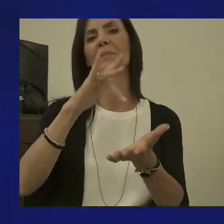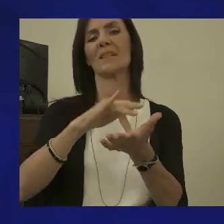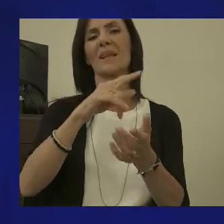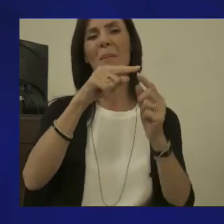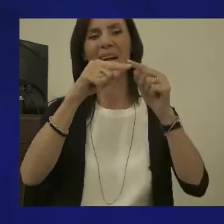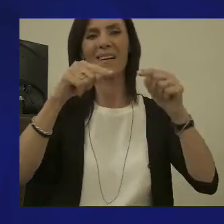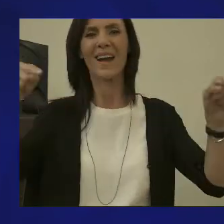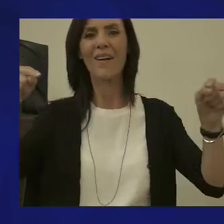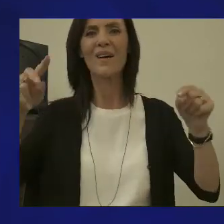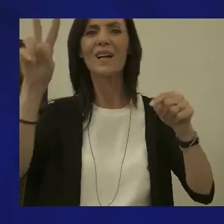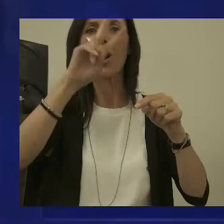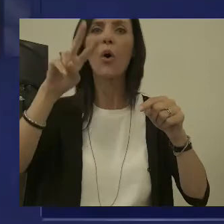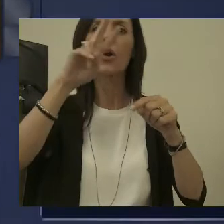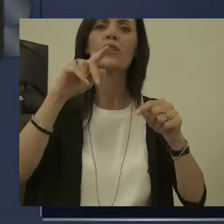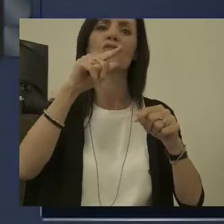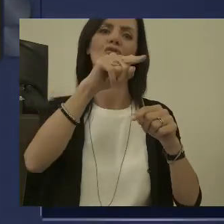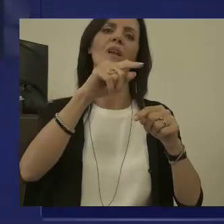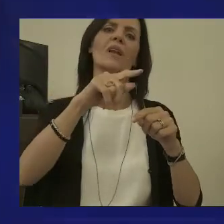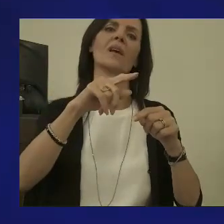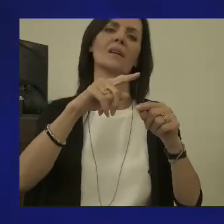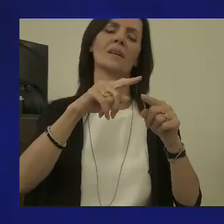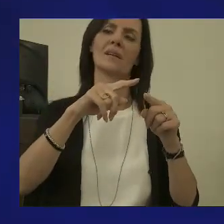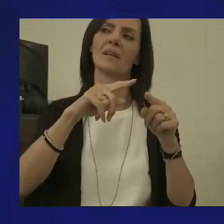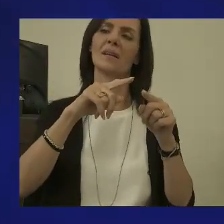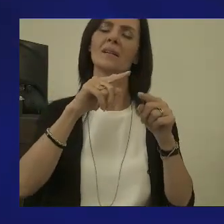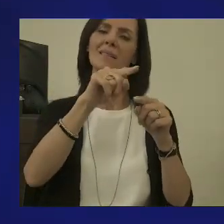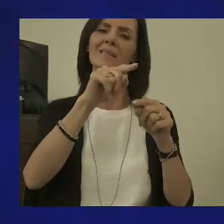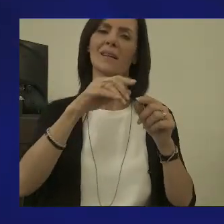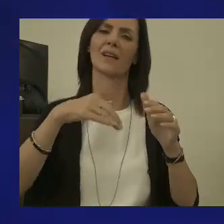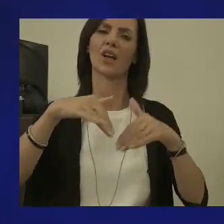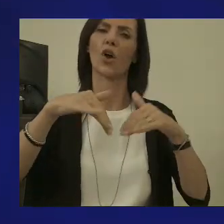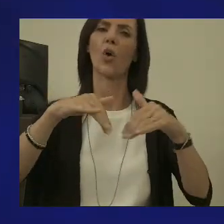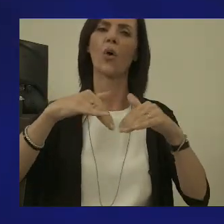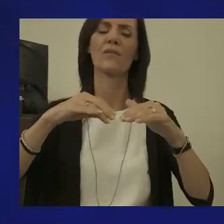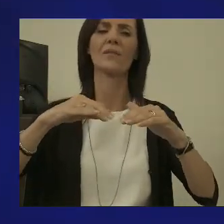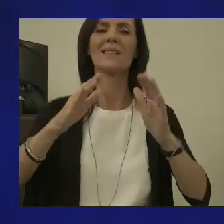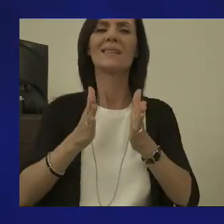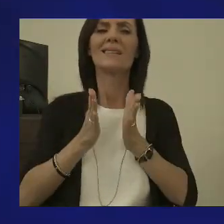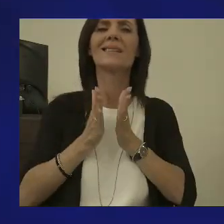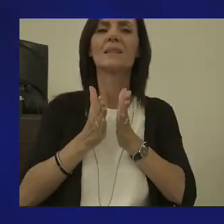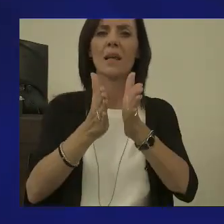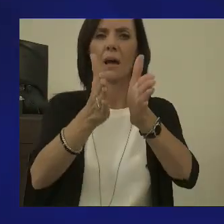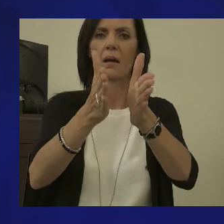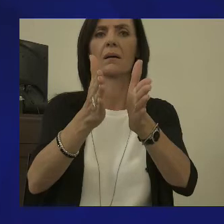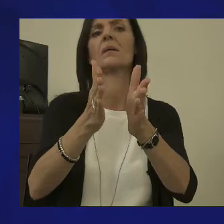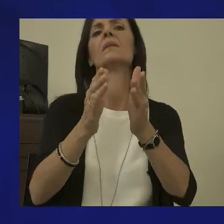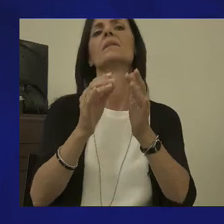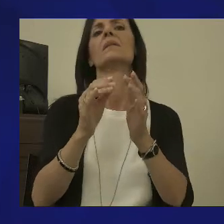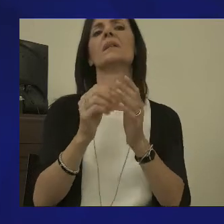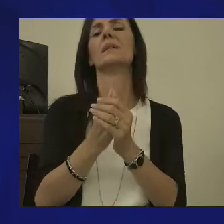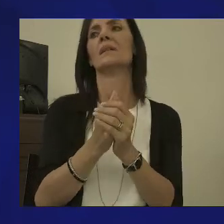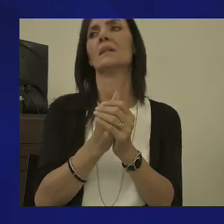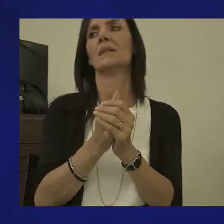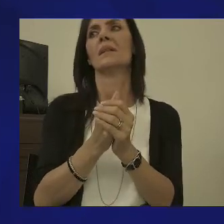הכחול של הכנת טאבה באזור. רחוב לוטוס הוא רחוב צר. כרגע אנחנו נדבר עוד מעט על